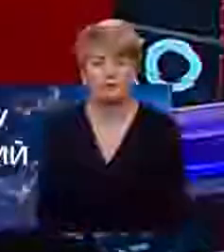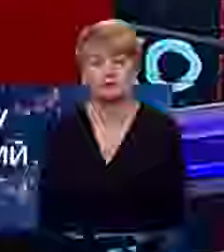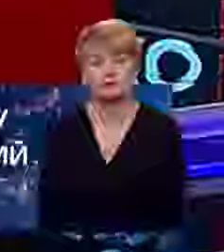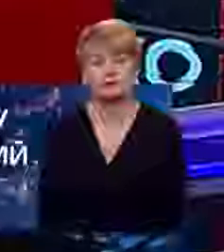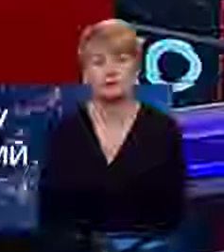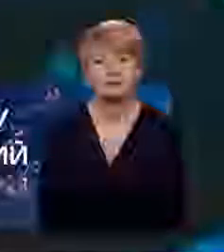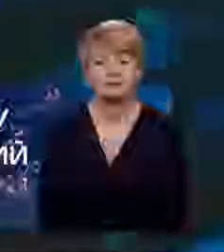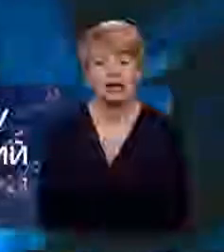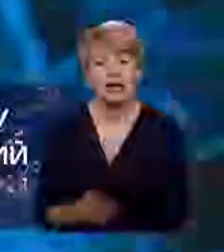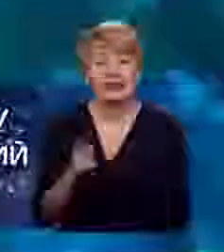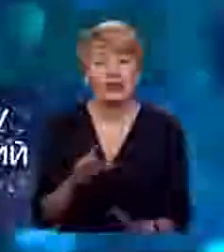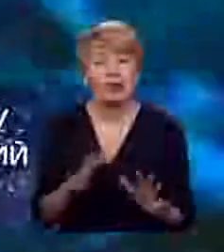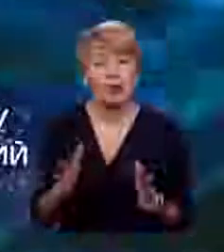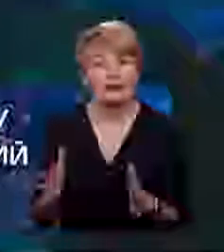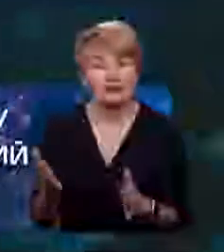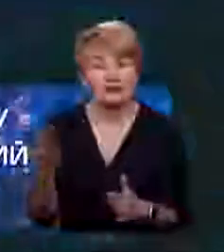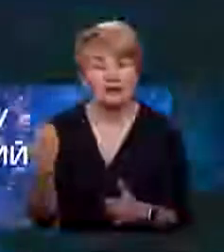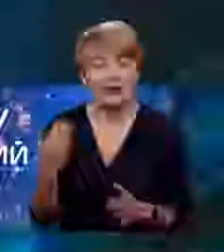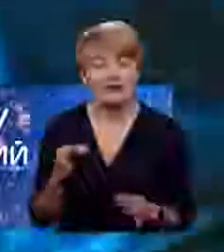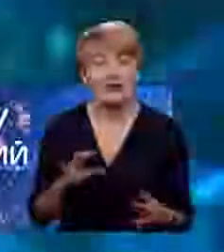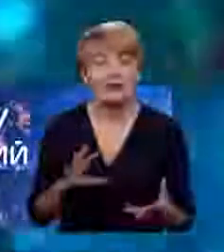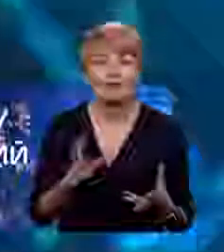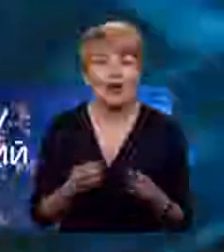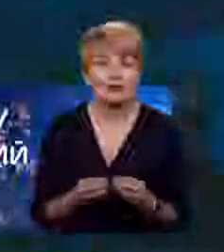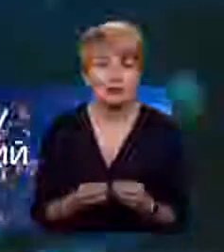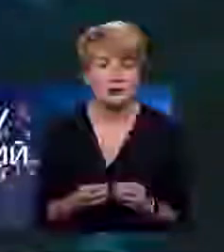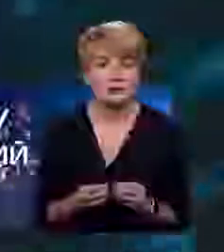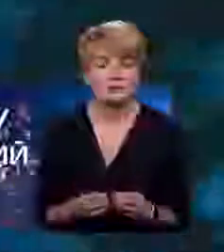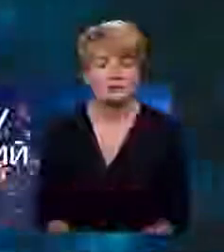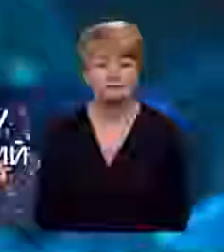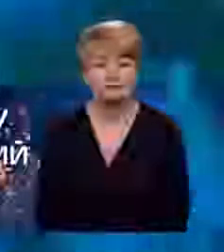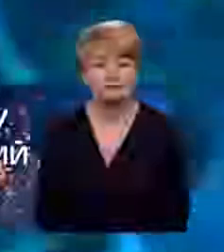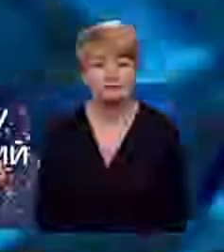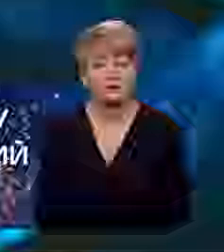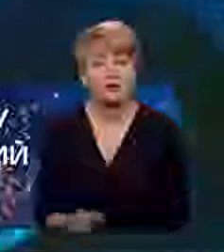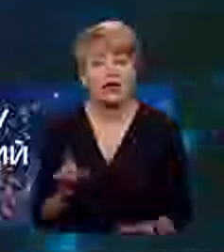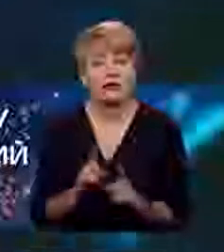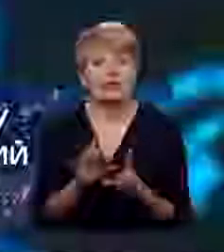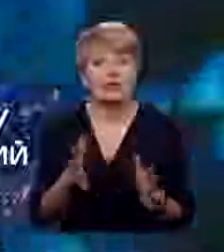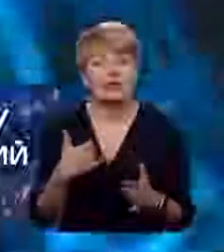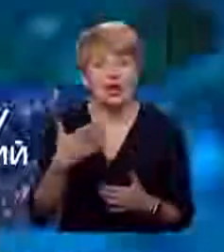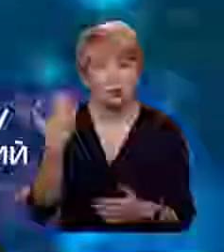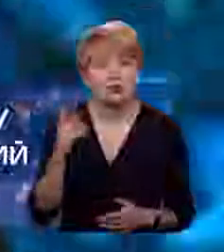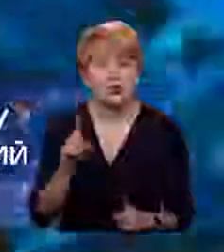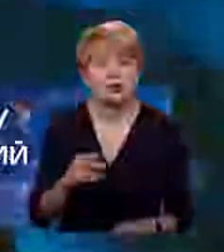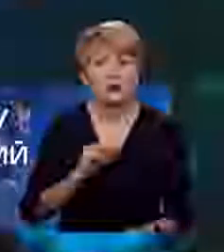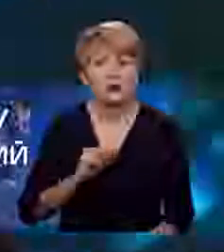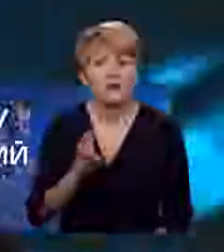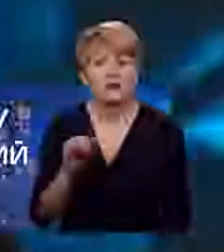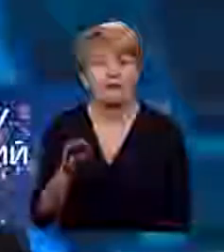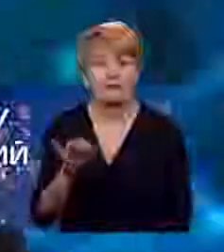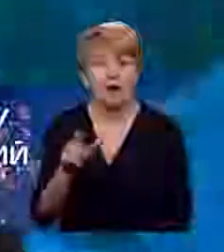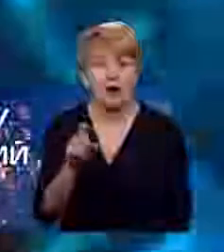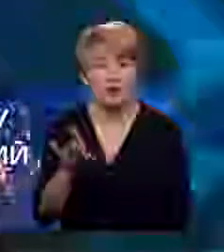розповісти історію тих подій і наслідки тих подій. Так сталося, що тоді я сам працював в «Нафтогазі».